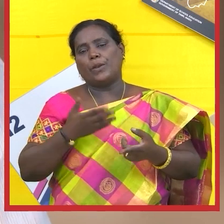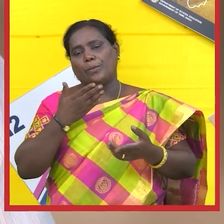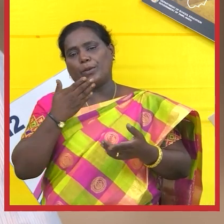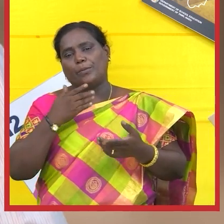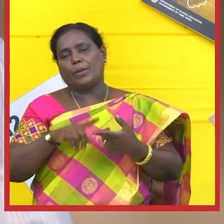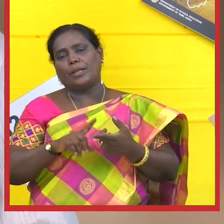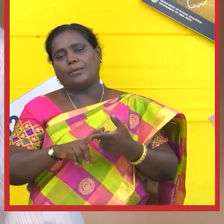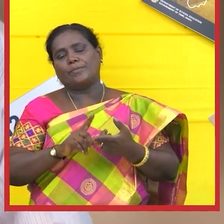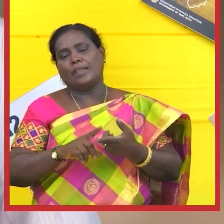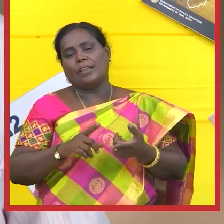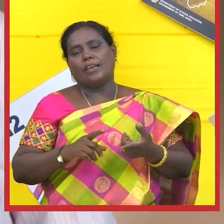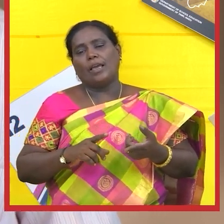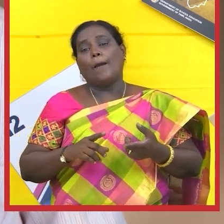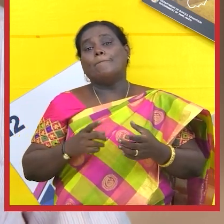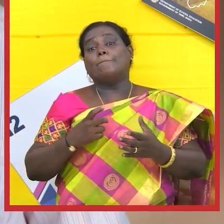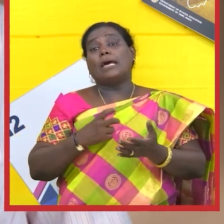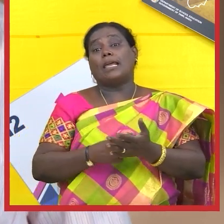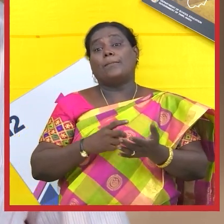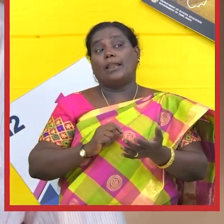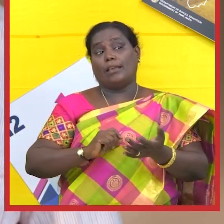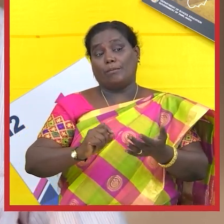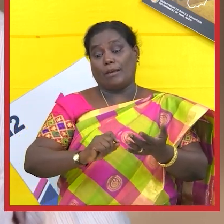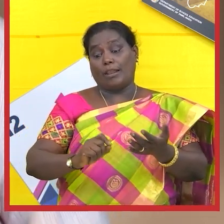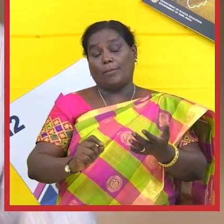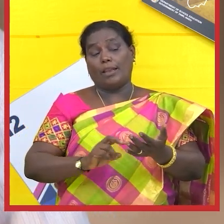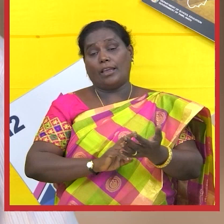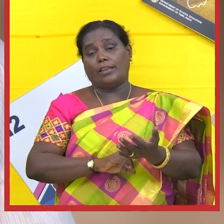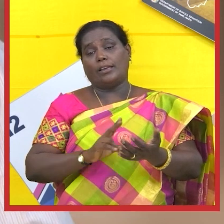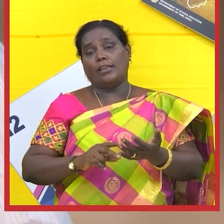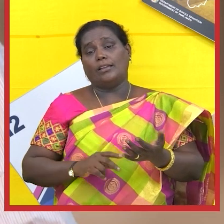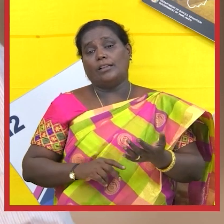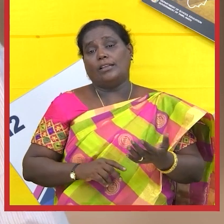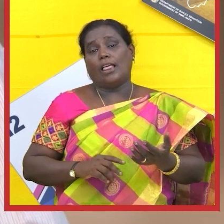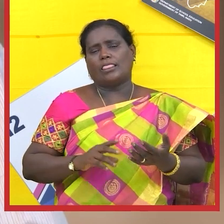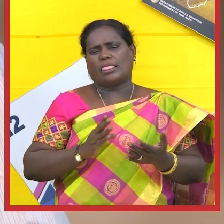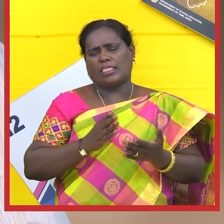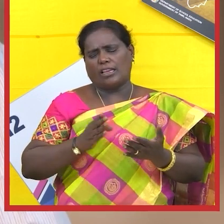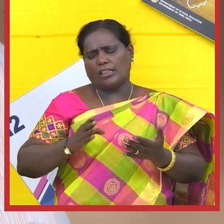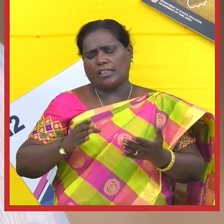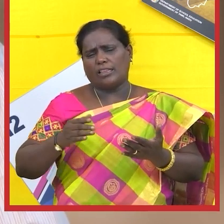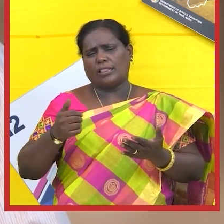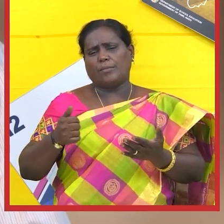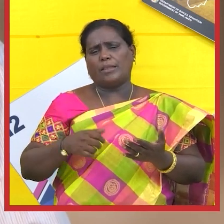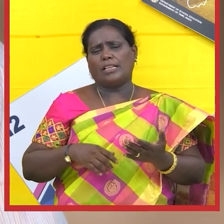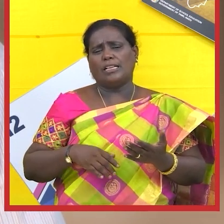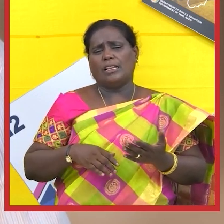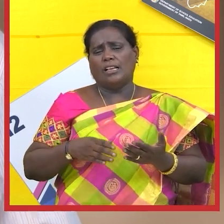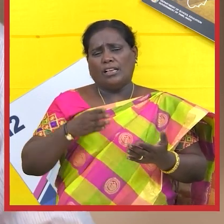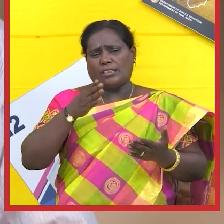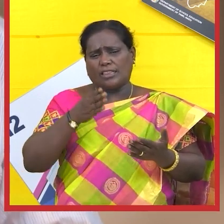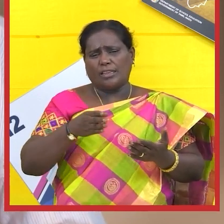என்று சொல்லக்கூடிய மறைமலை அடிகள் அவர்தான் தனித்தமிழ் இயக்கத்தை ஆரம்பிக்கிறார். அப்போ தமிழ் மொழி மீது